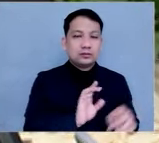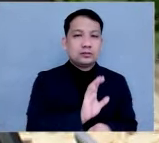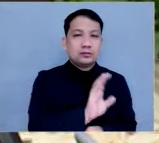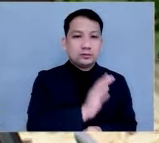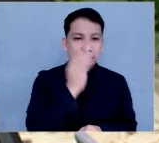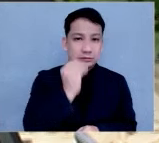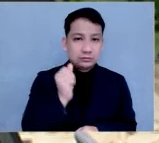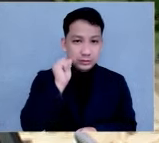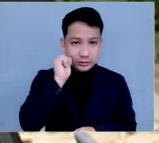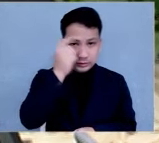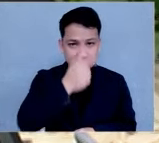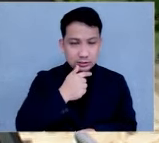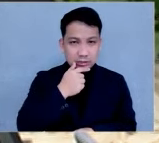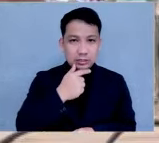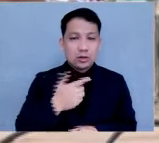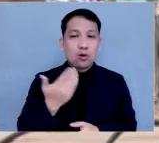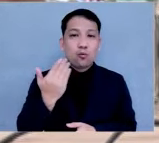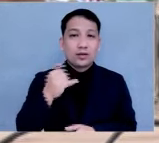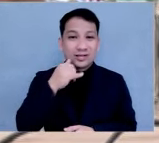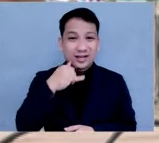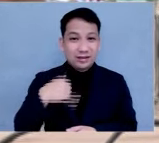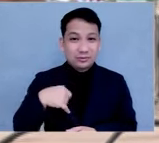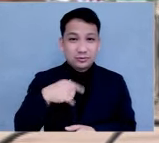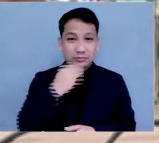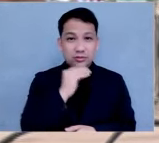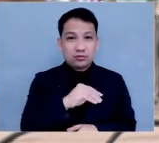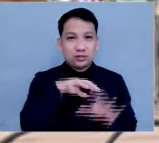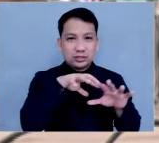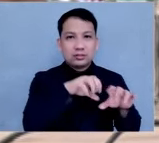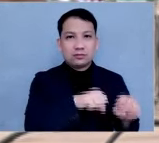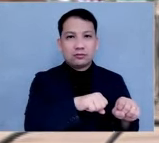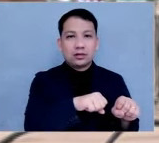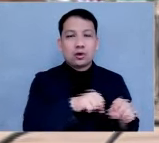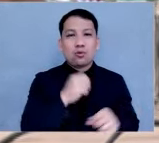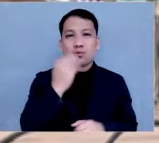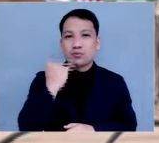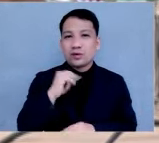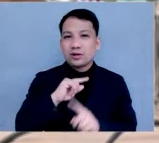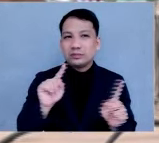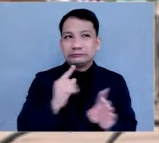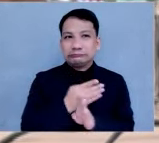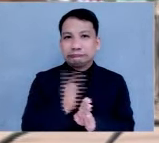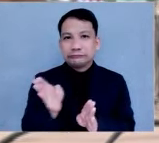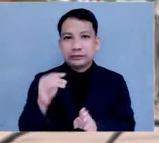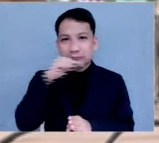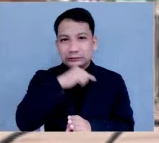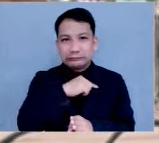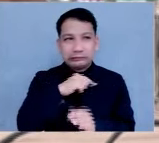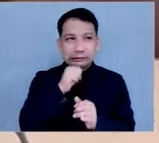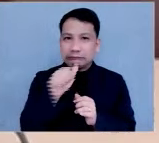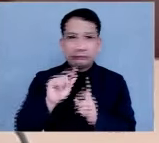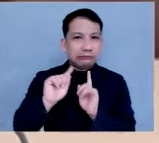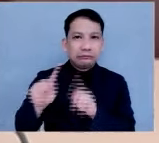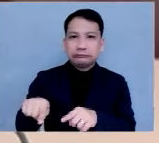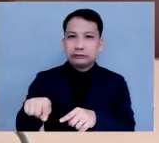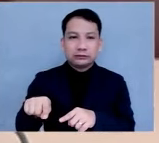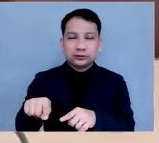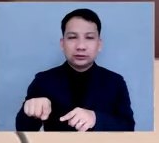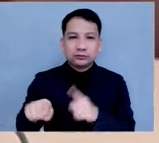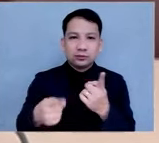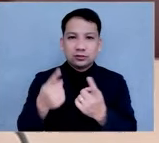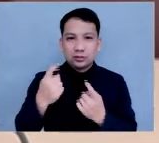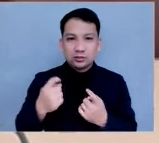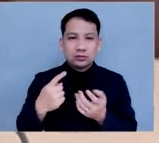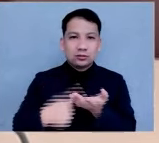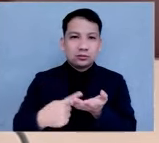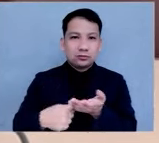Guo. Pinakontempt kasi kahapon ng House Squad Committee dahil daw sa pagsisinungaling at pag-iwas sa mga tanong ni Guo. Nagdebate naman